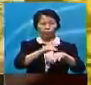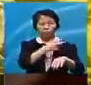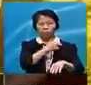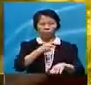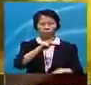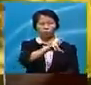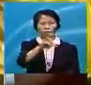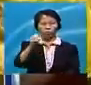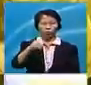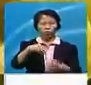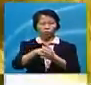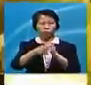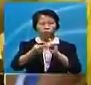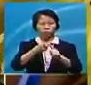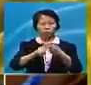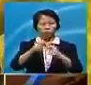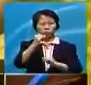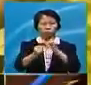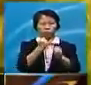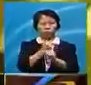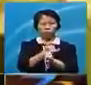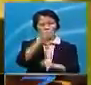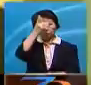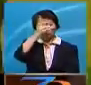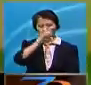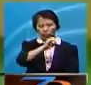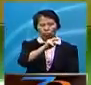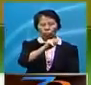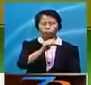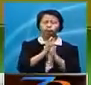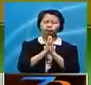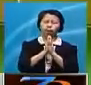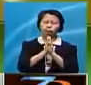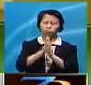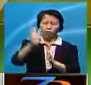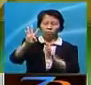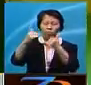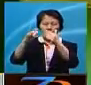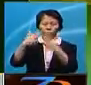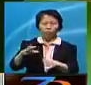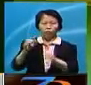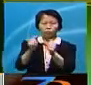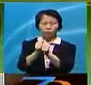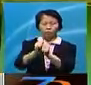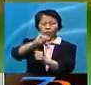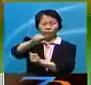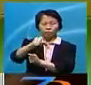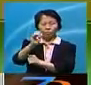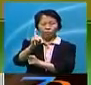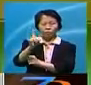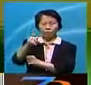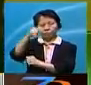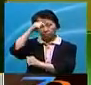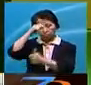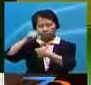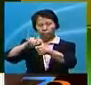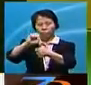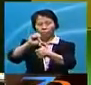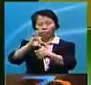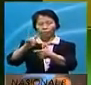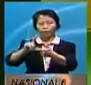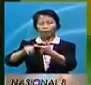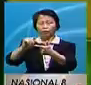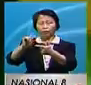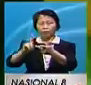3 dalam aksi persahabatan antarabangsa Datuk on Kim suwii merayu agar empat pemain yang beraksi bersama jdt Safiq rahim Aidil